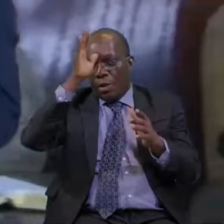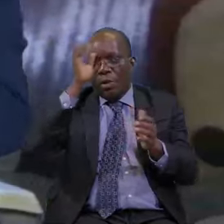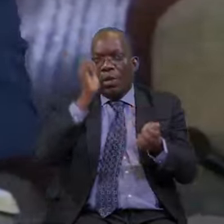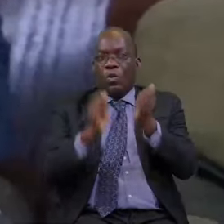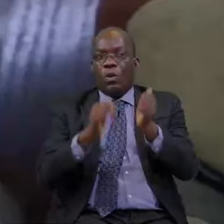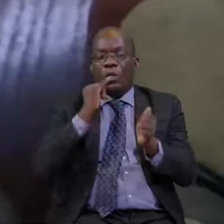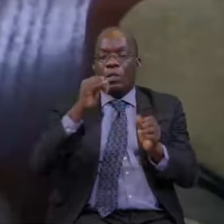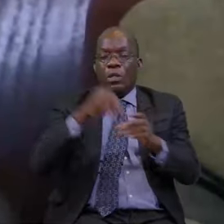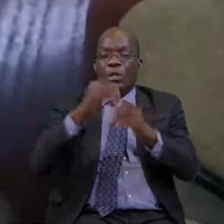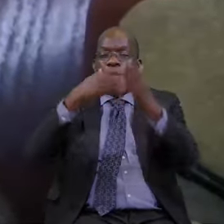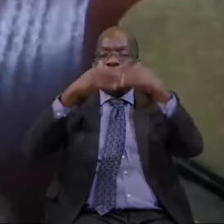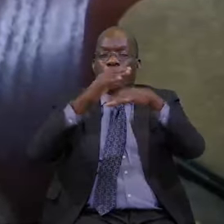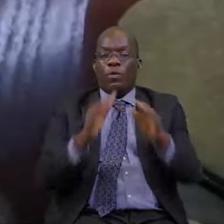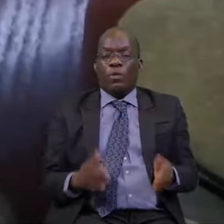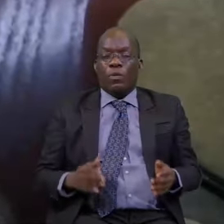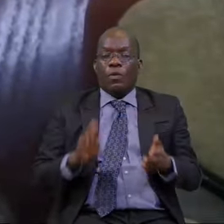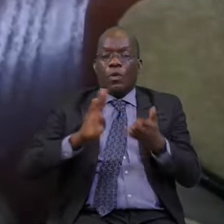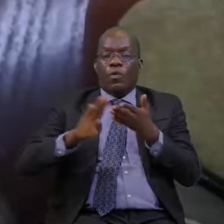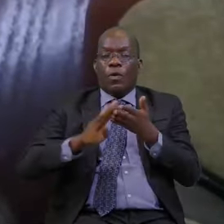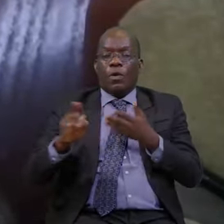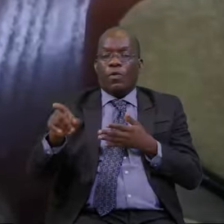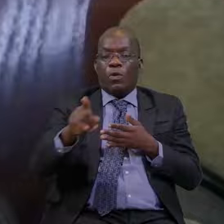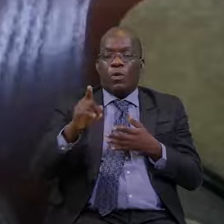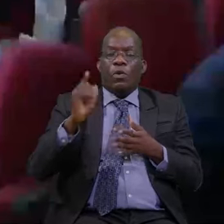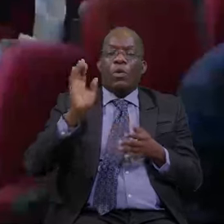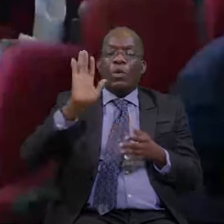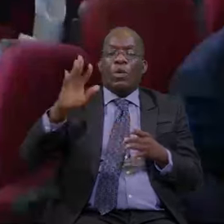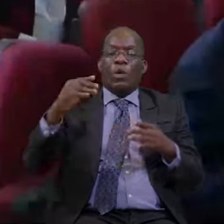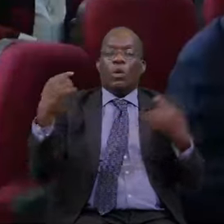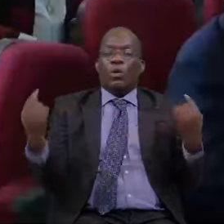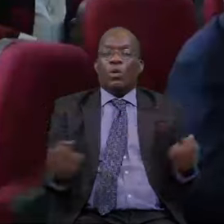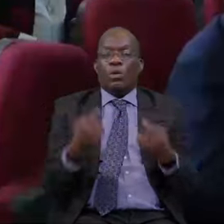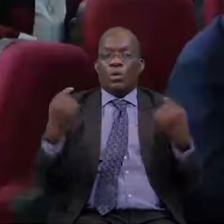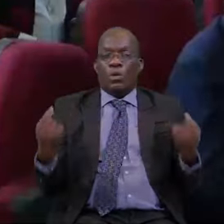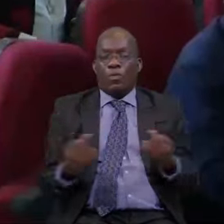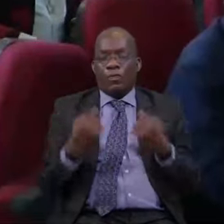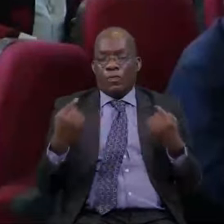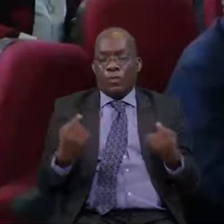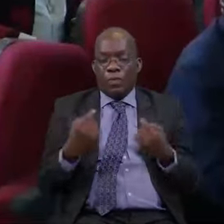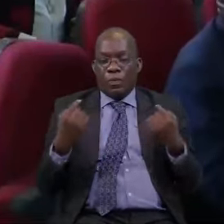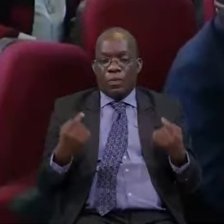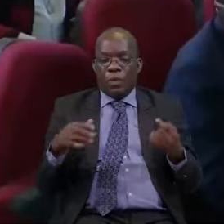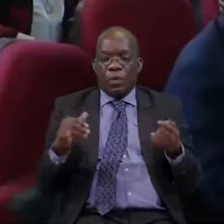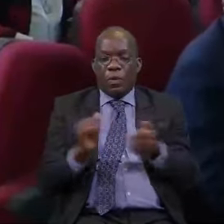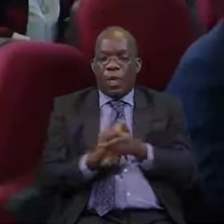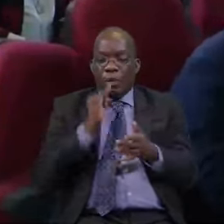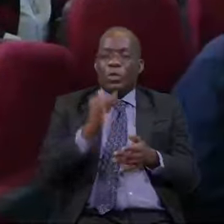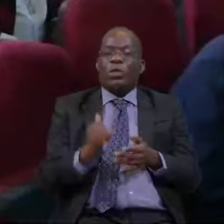cieux ne vous pardonnera pas non plus vos offenses. C'est